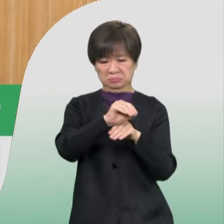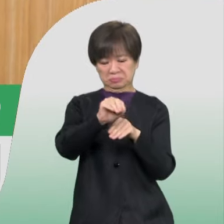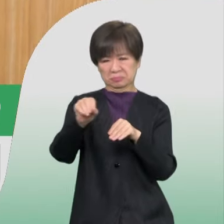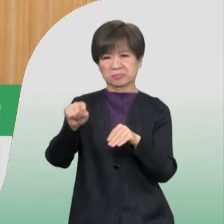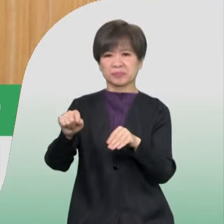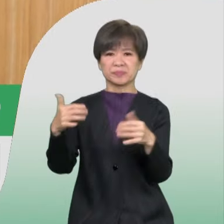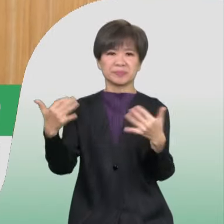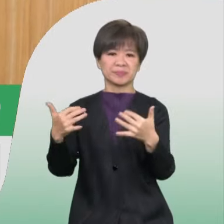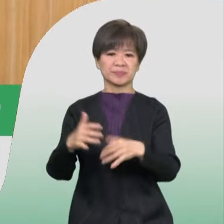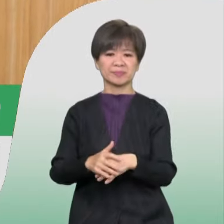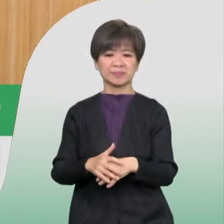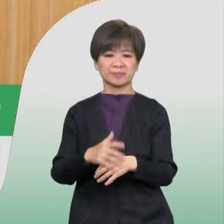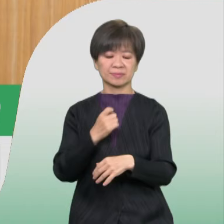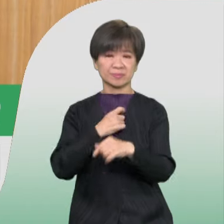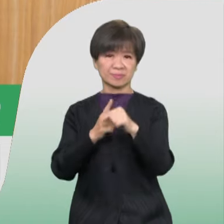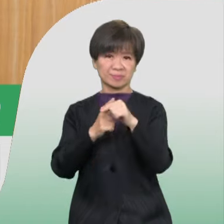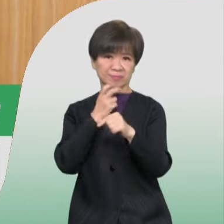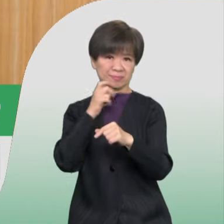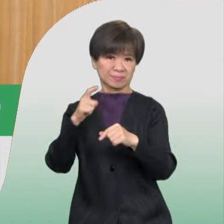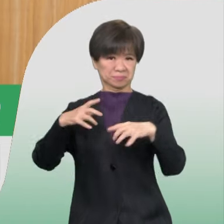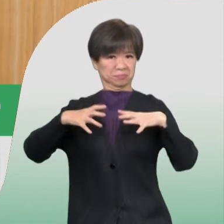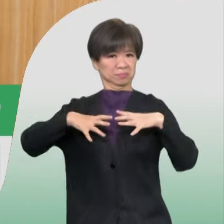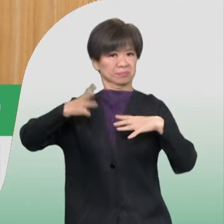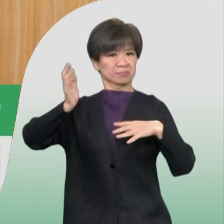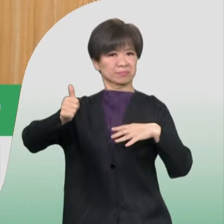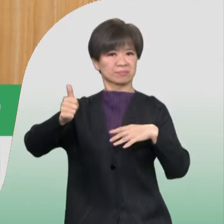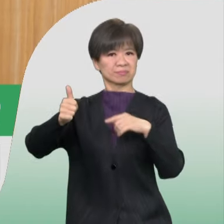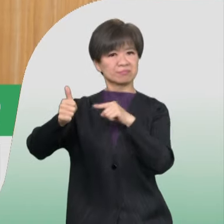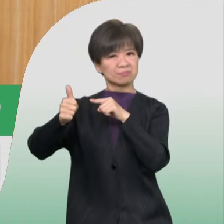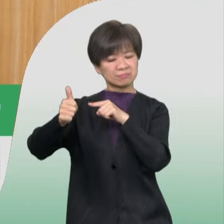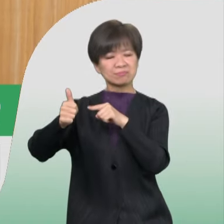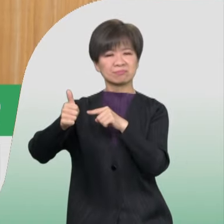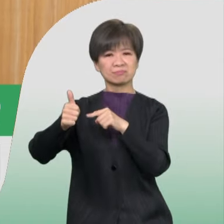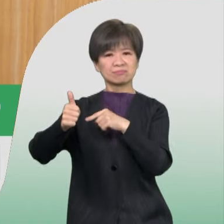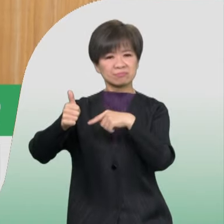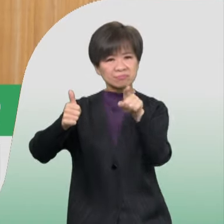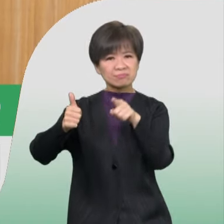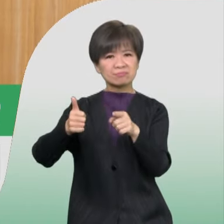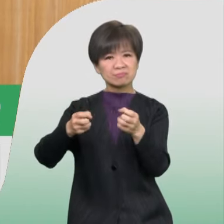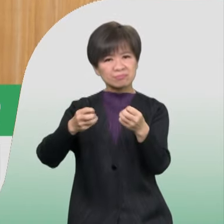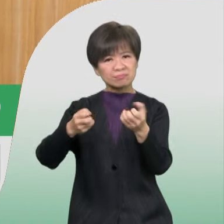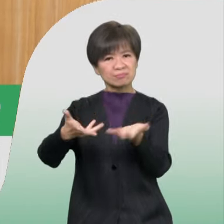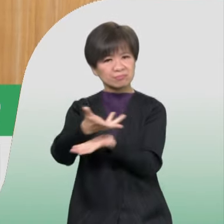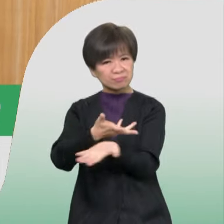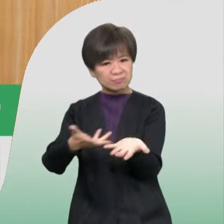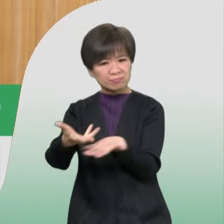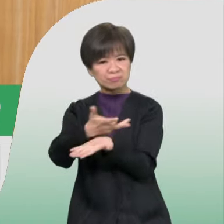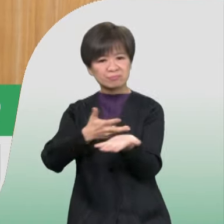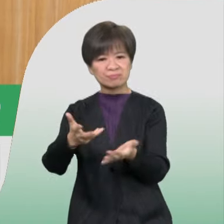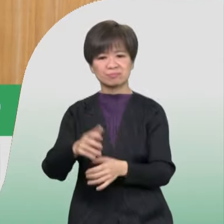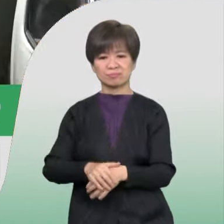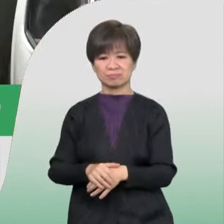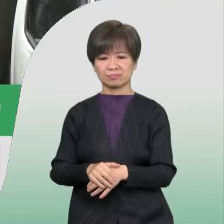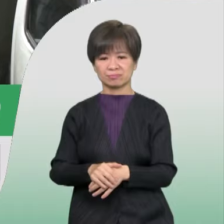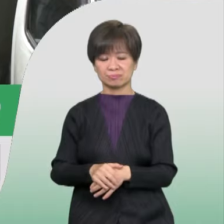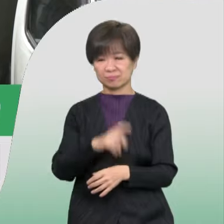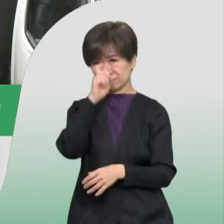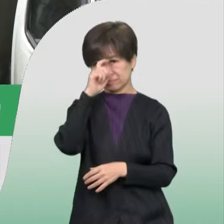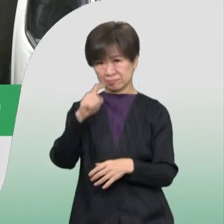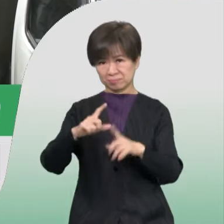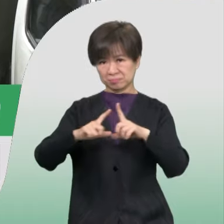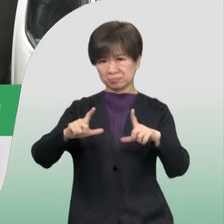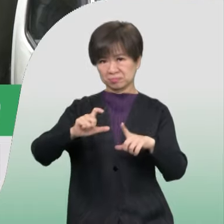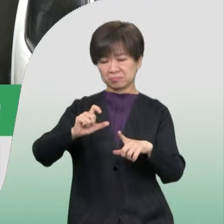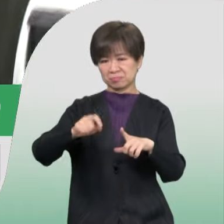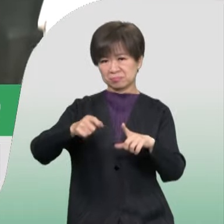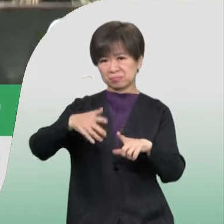要靠中央的长官来帮忙协助来协调哈，希望个条连锁企业